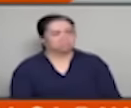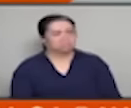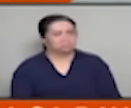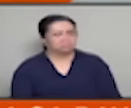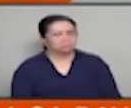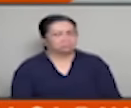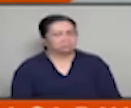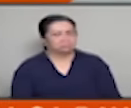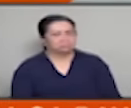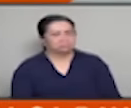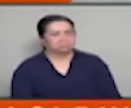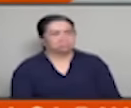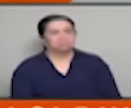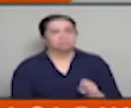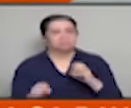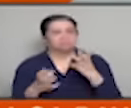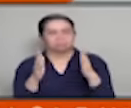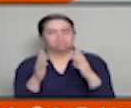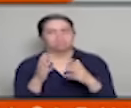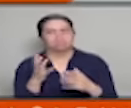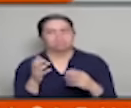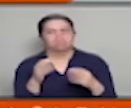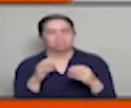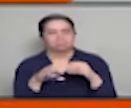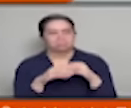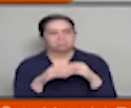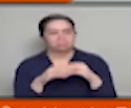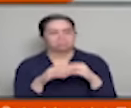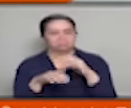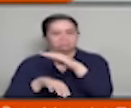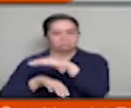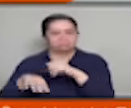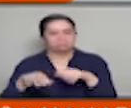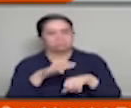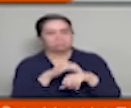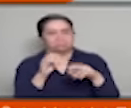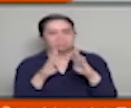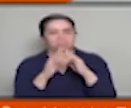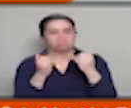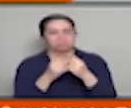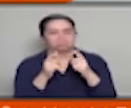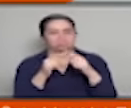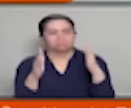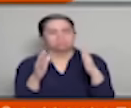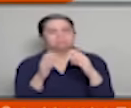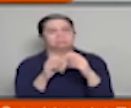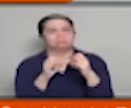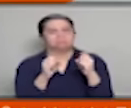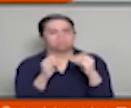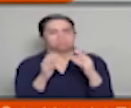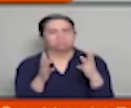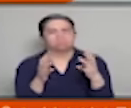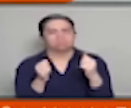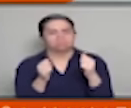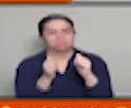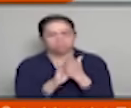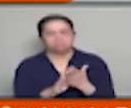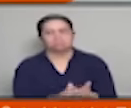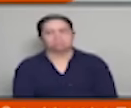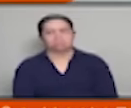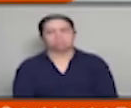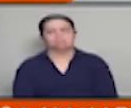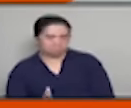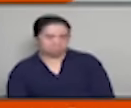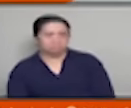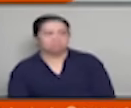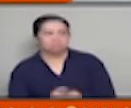namin tinisikan po, kaya pinag-aarap namin sila. Okay. Tinatawag po namin sila sa barangay para magkaharap, para magkaayos man lang. Yun